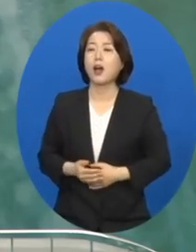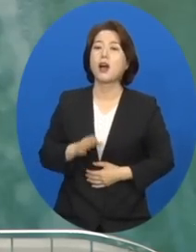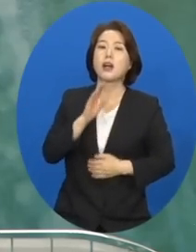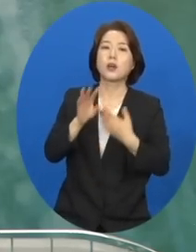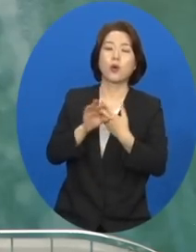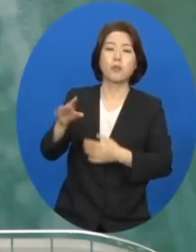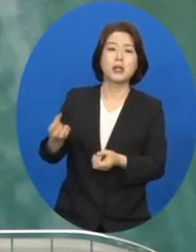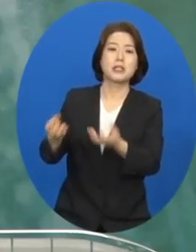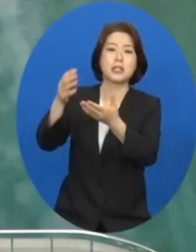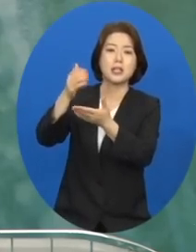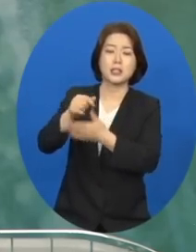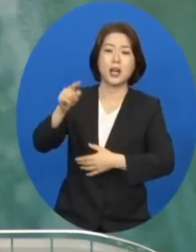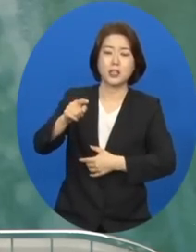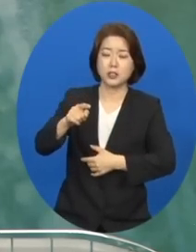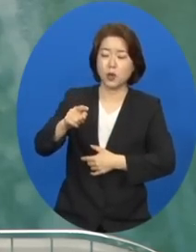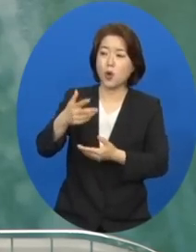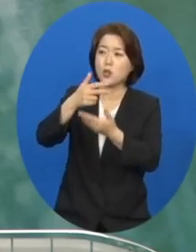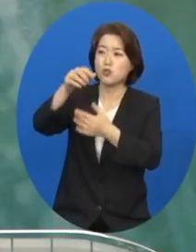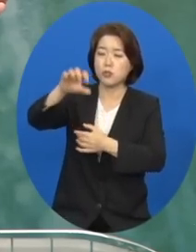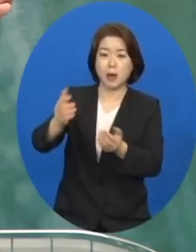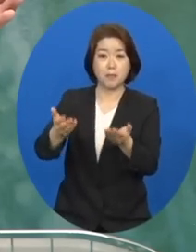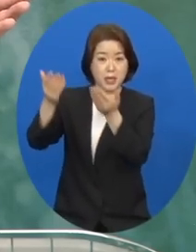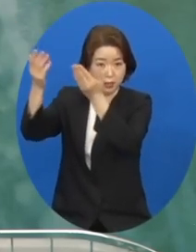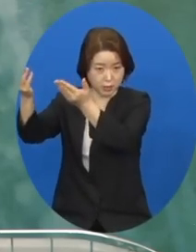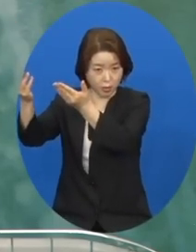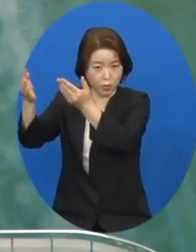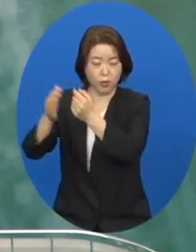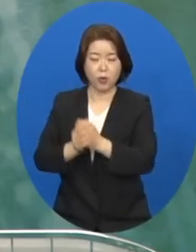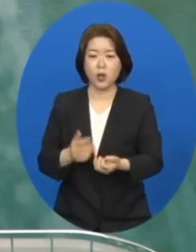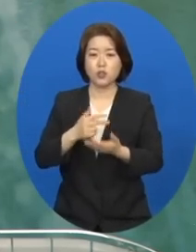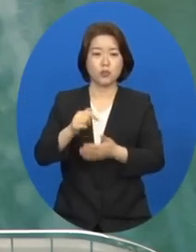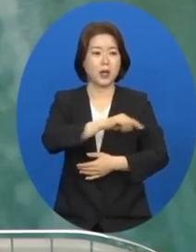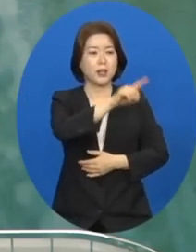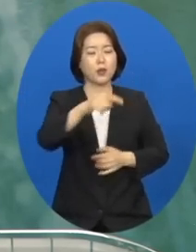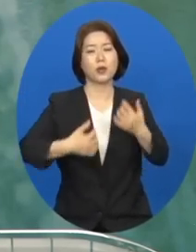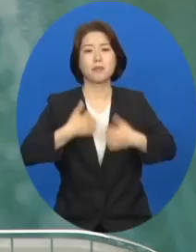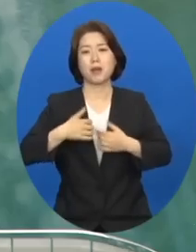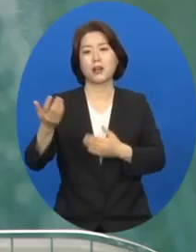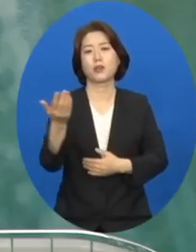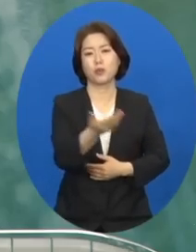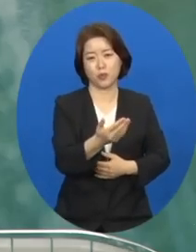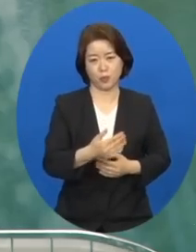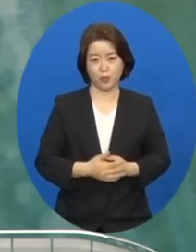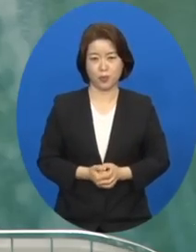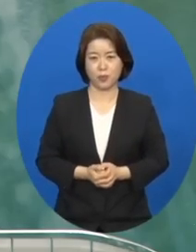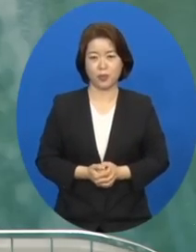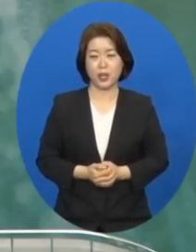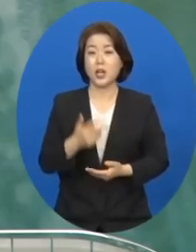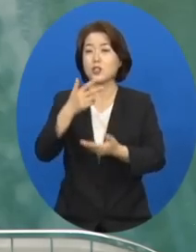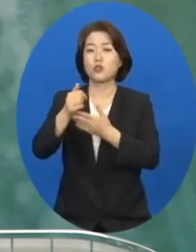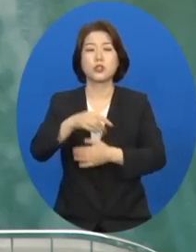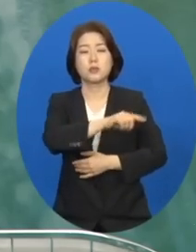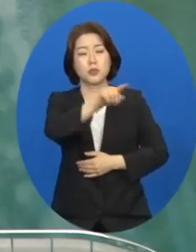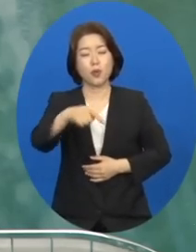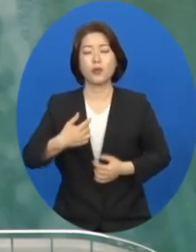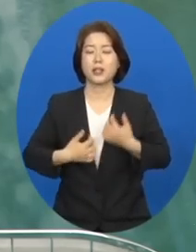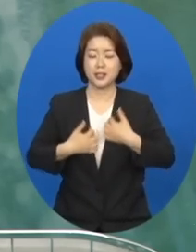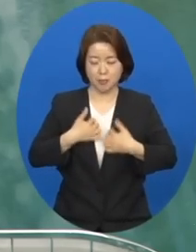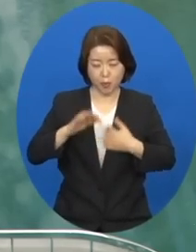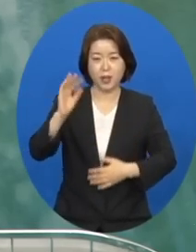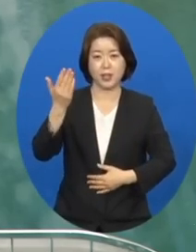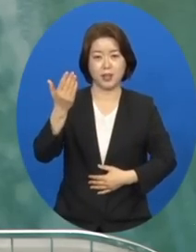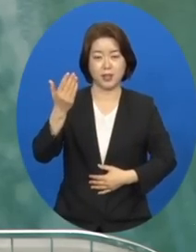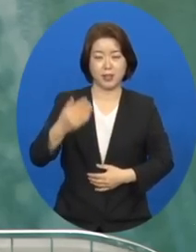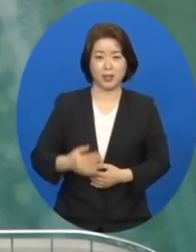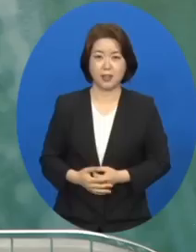주 앞에서 흔들어 봤을까 스며 주 가 너희를 반길 것이다 주가 너희를 기뻐할 것이다 이런 말씀이 있어요